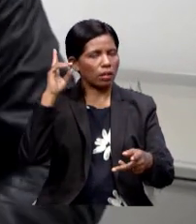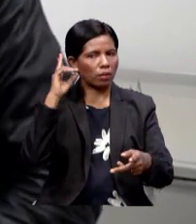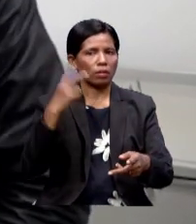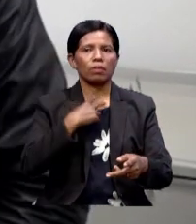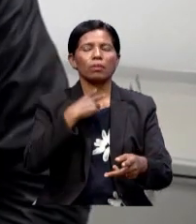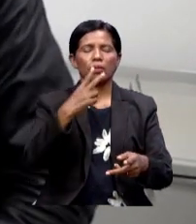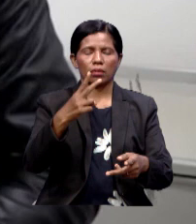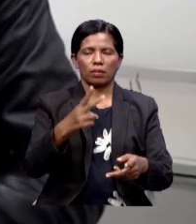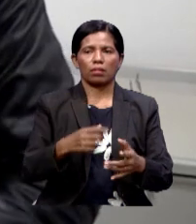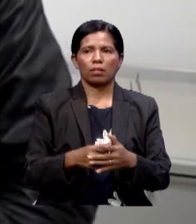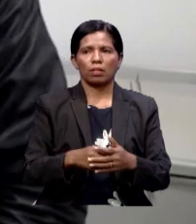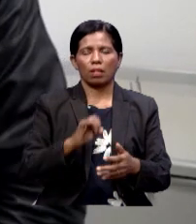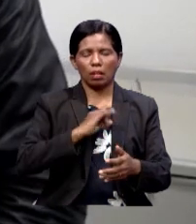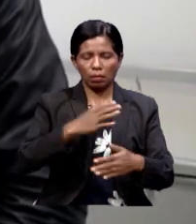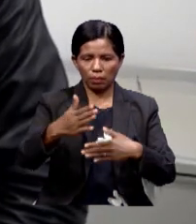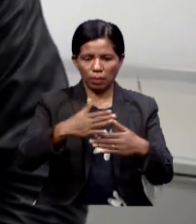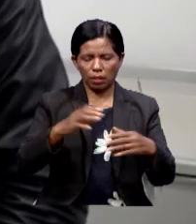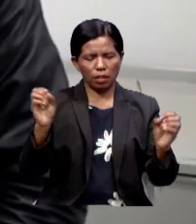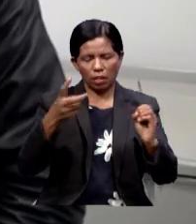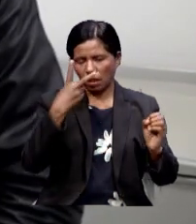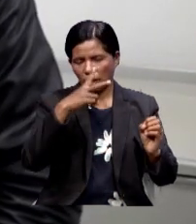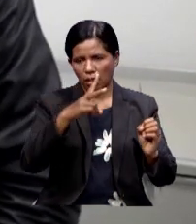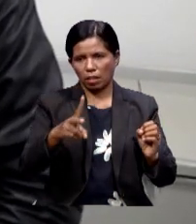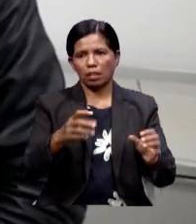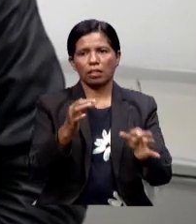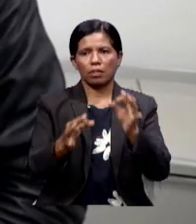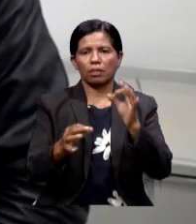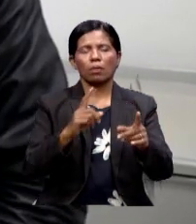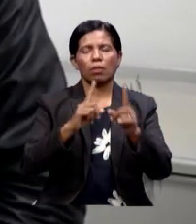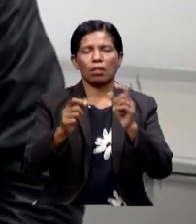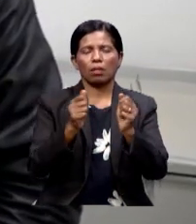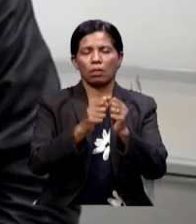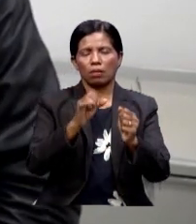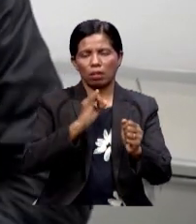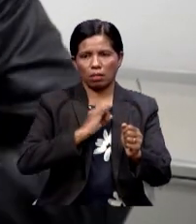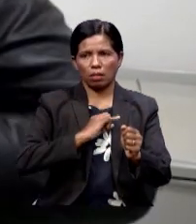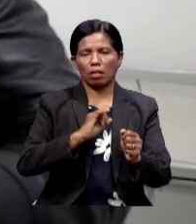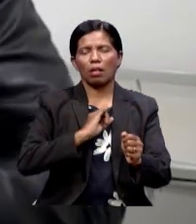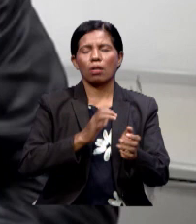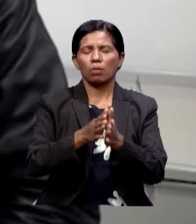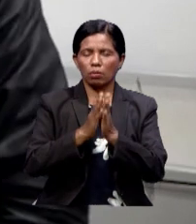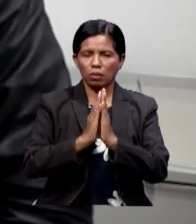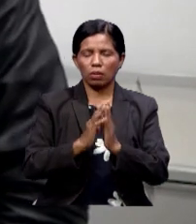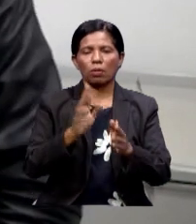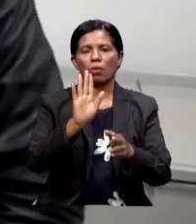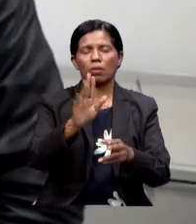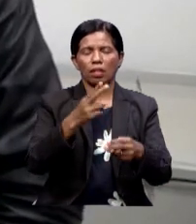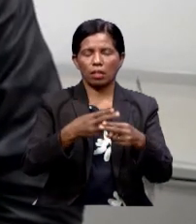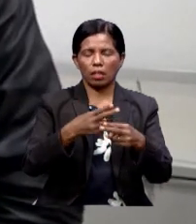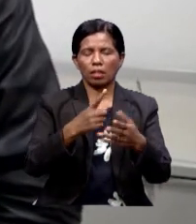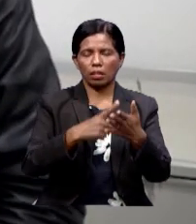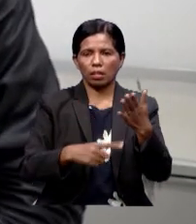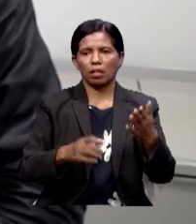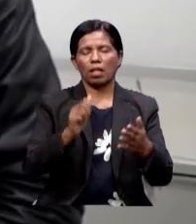bolu helam. Haba besik, mai bel hari mesmu nia kolia hohau. Nune hahu subania oninaran saida